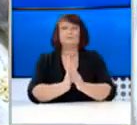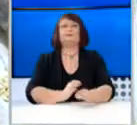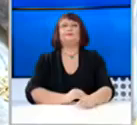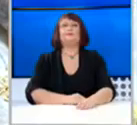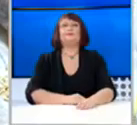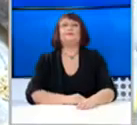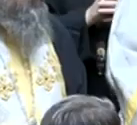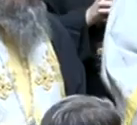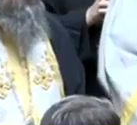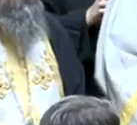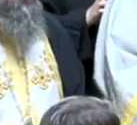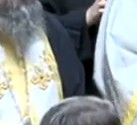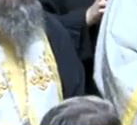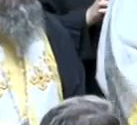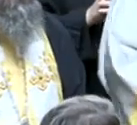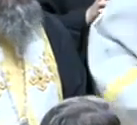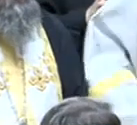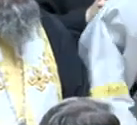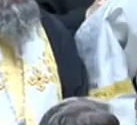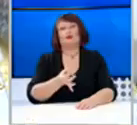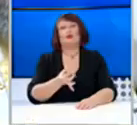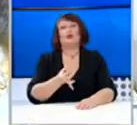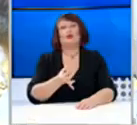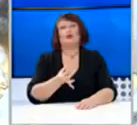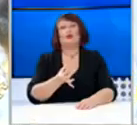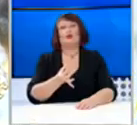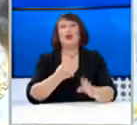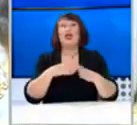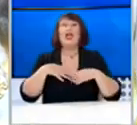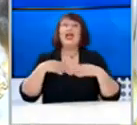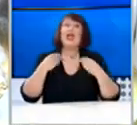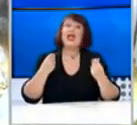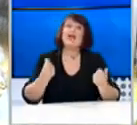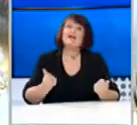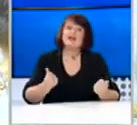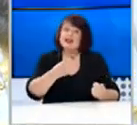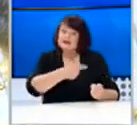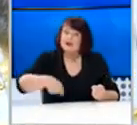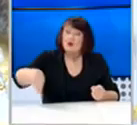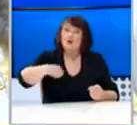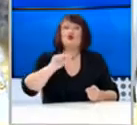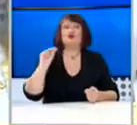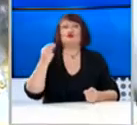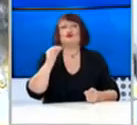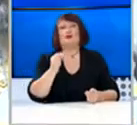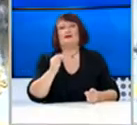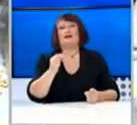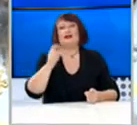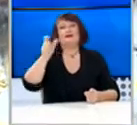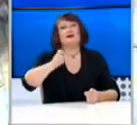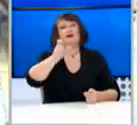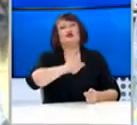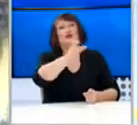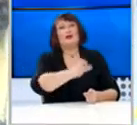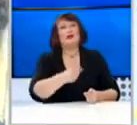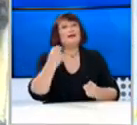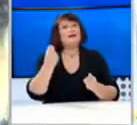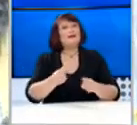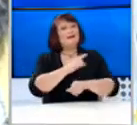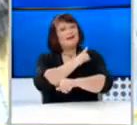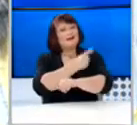Αμήν. Θα θέλαμε να σας ευχηθούμε σε όλους και στον καθέναν χωριστά καλή δύναμη,